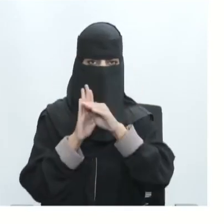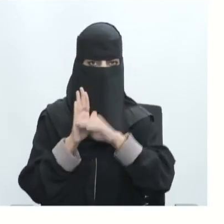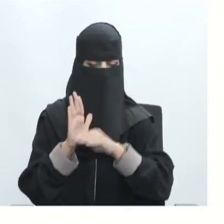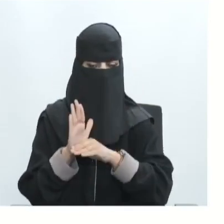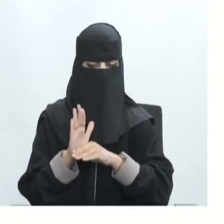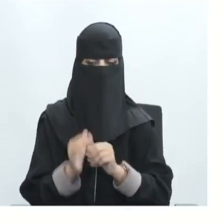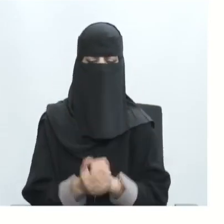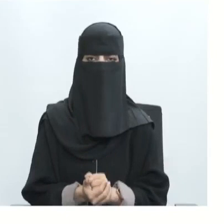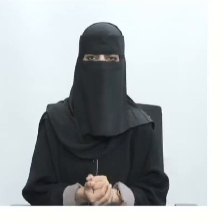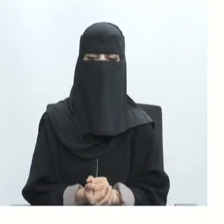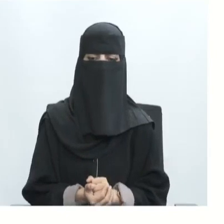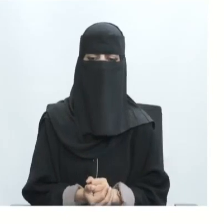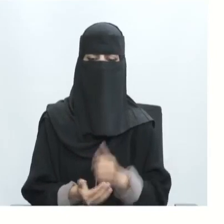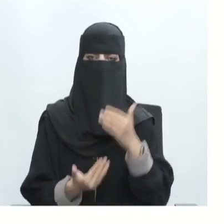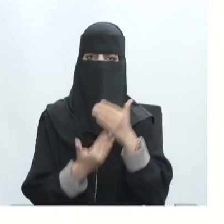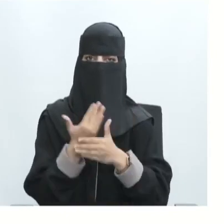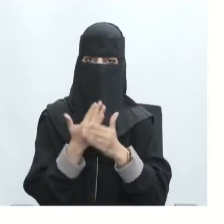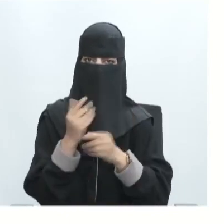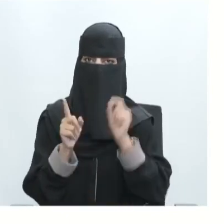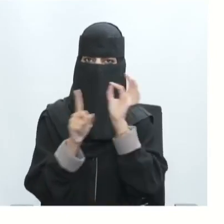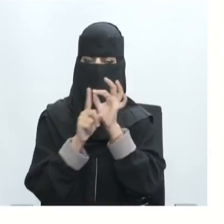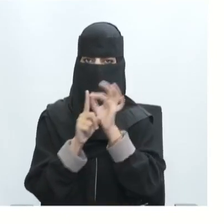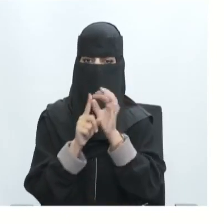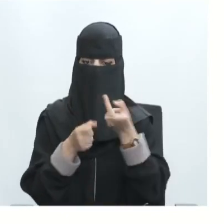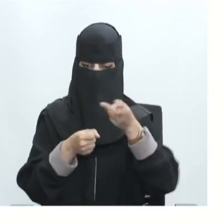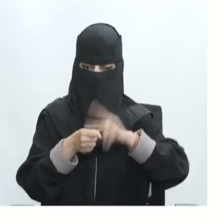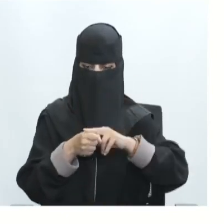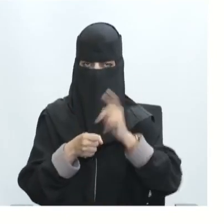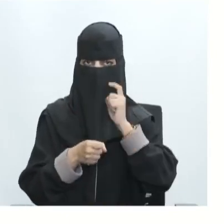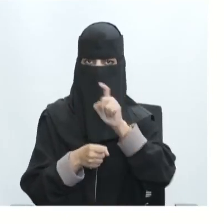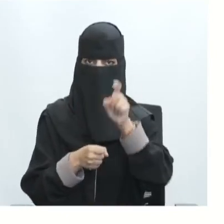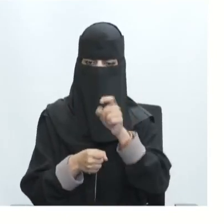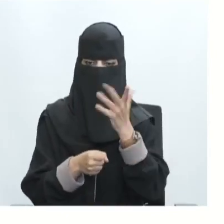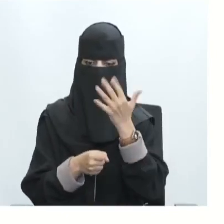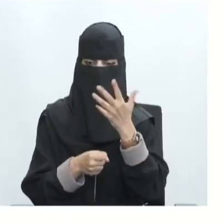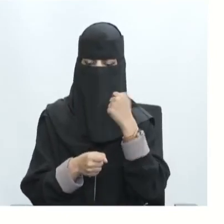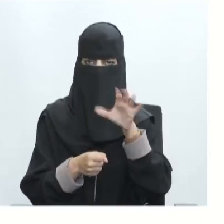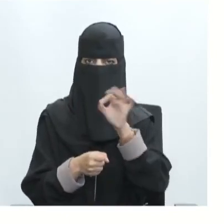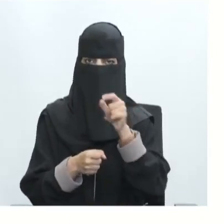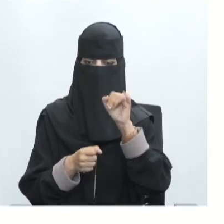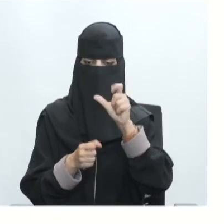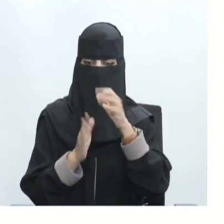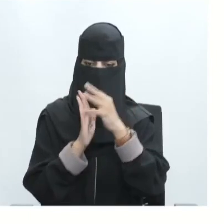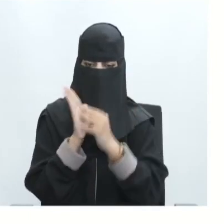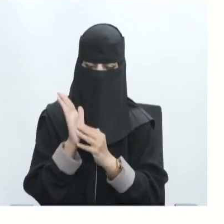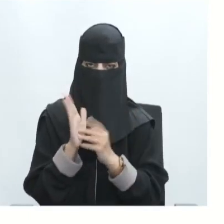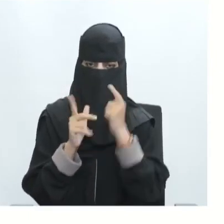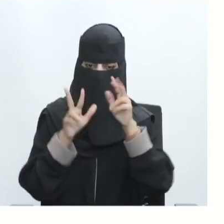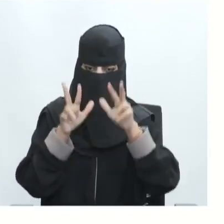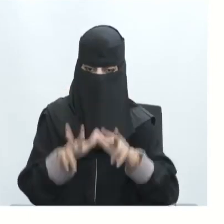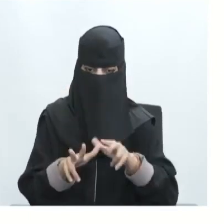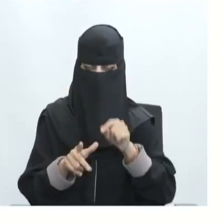الوسائل تجدد الاهداف نعيد السؤال مره اخرى استخرج من النص ما يثبت ان المنطق